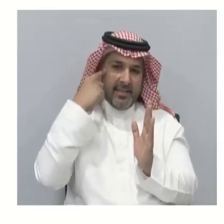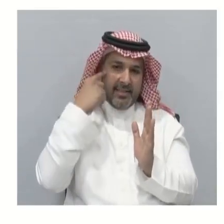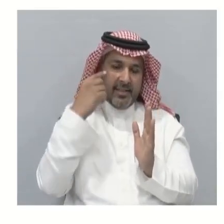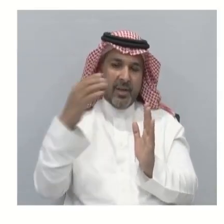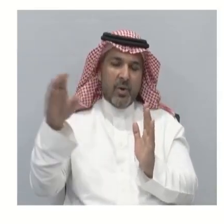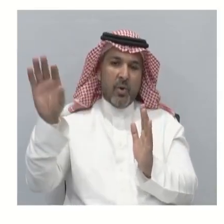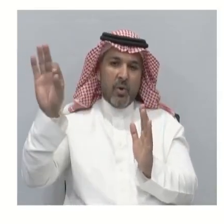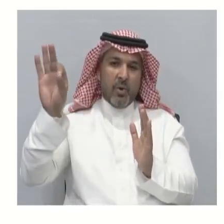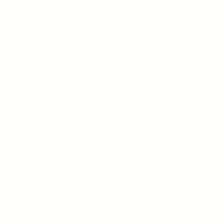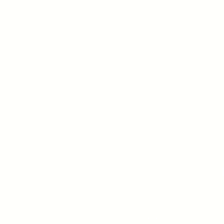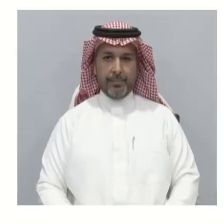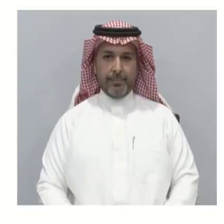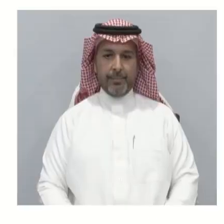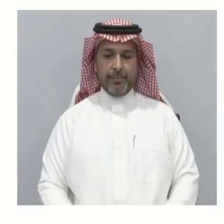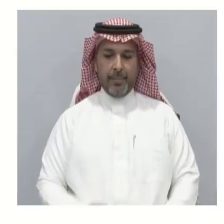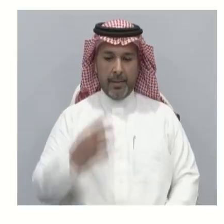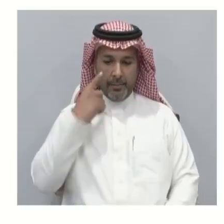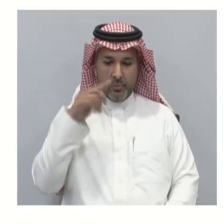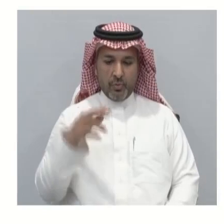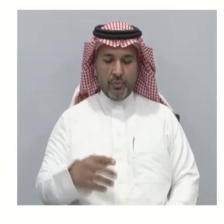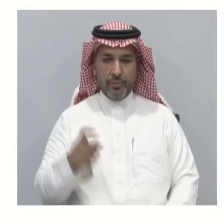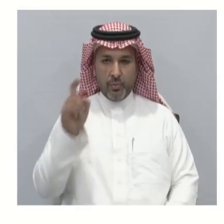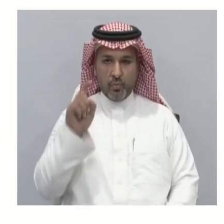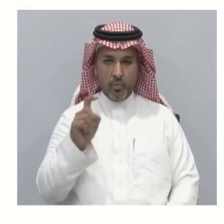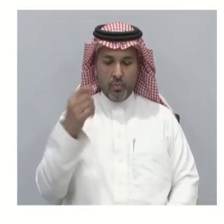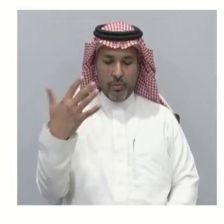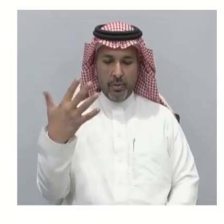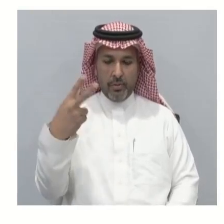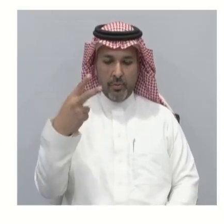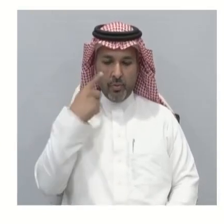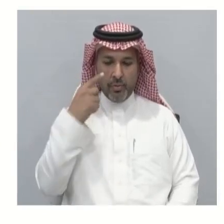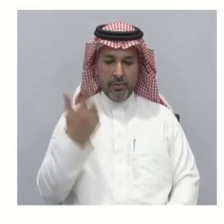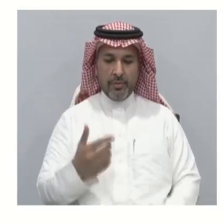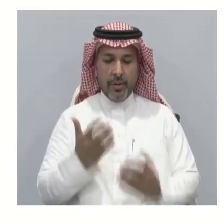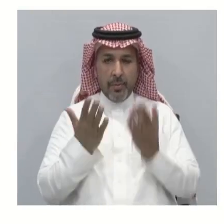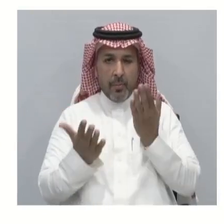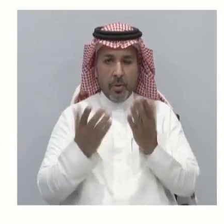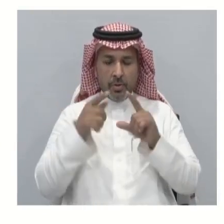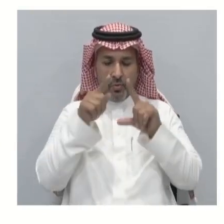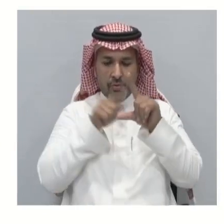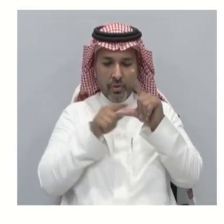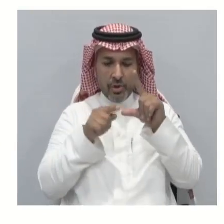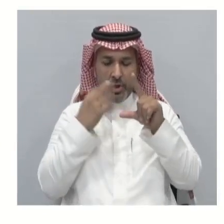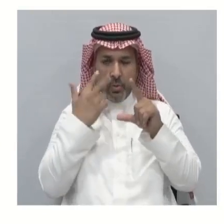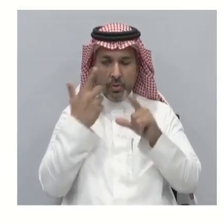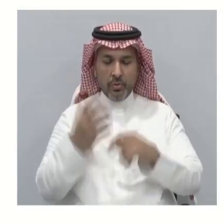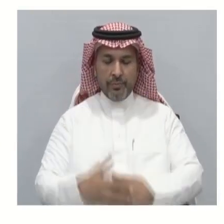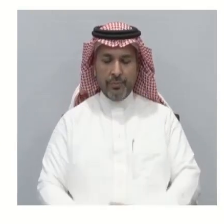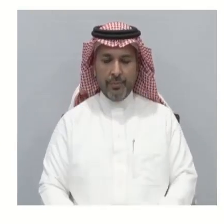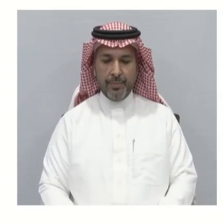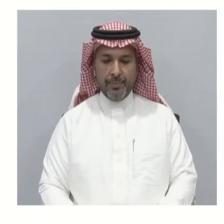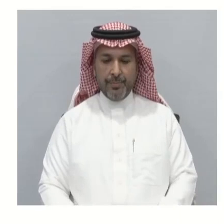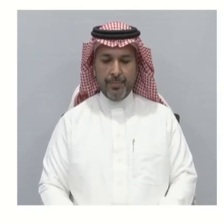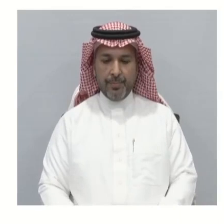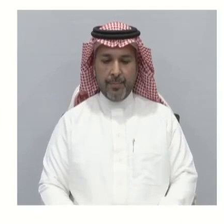الزاويه ي دي اي السؤال 25 عندي هنا طبعا المقارنه بين الزاويتين بي